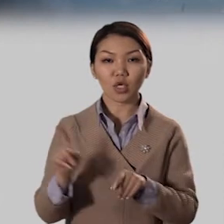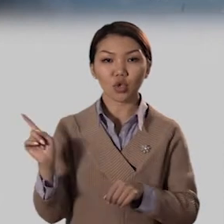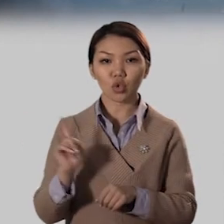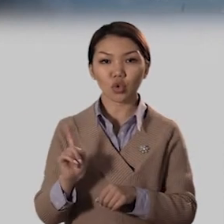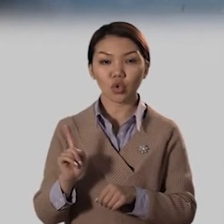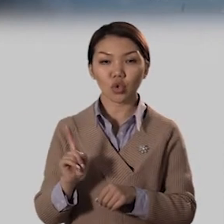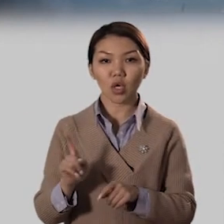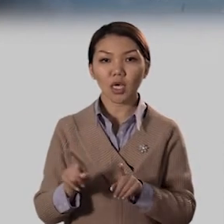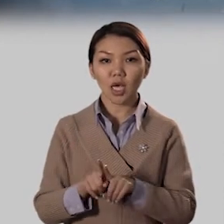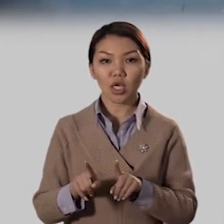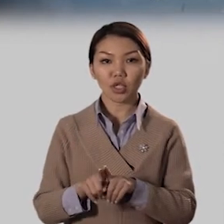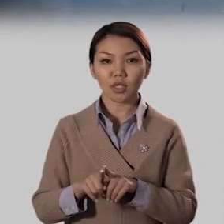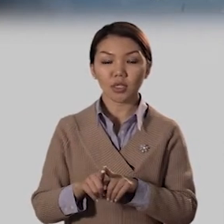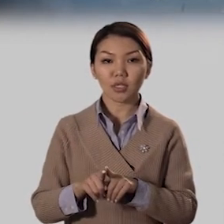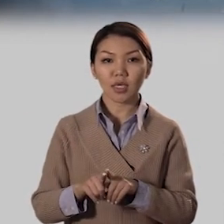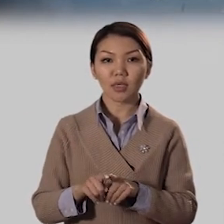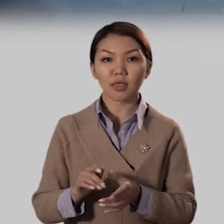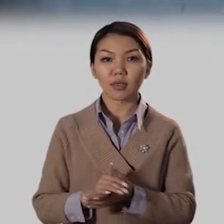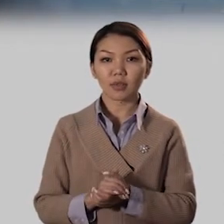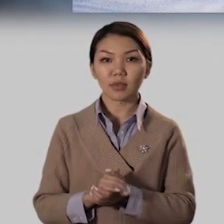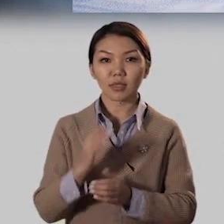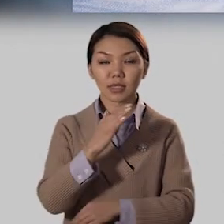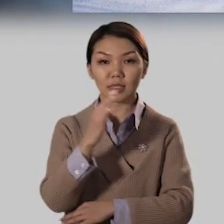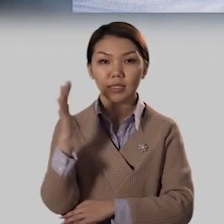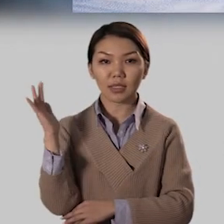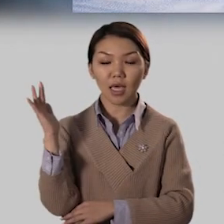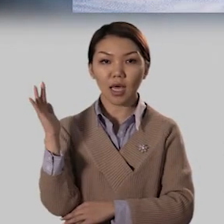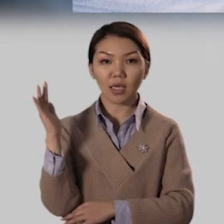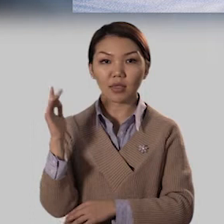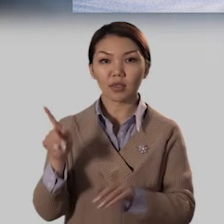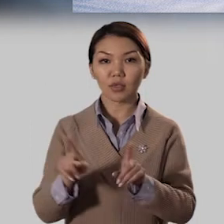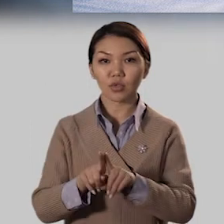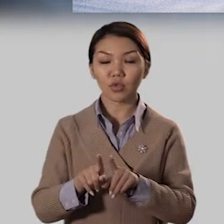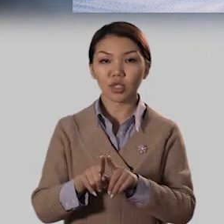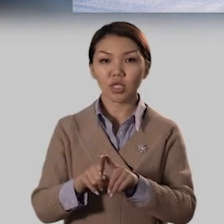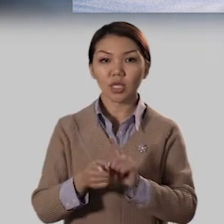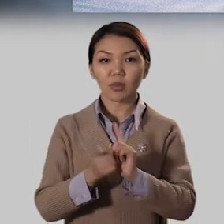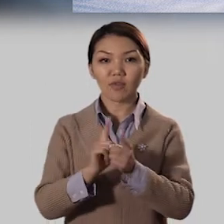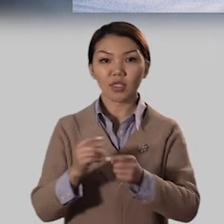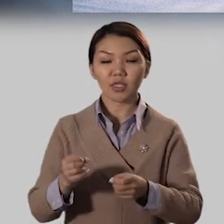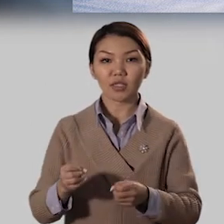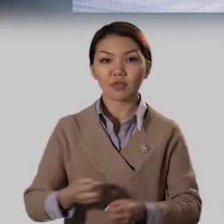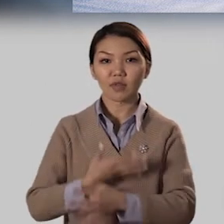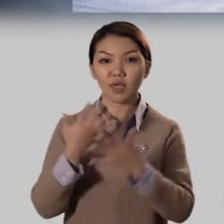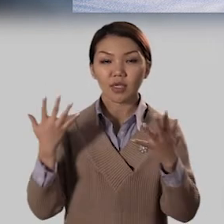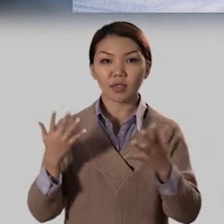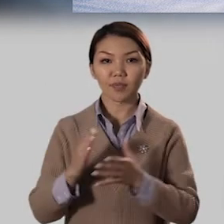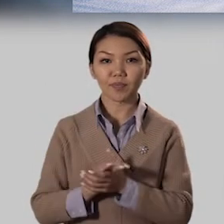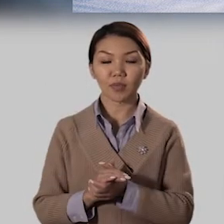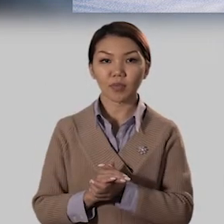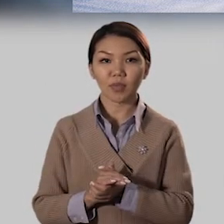белоснежными цветами весенний сад а белый цвет означает жизнь чистоту